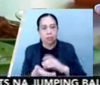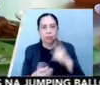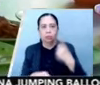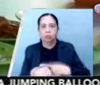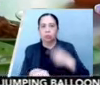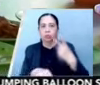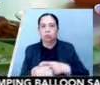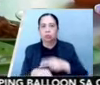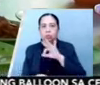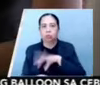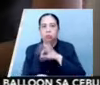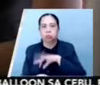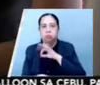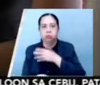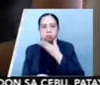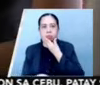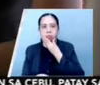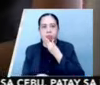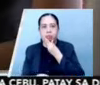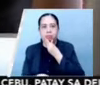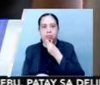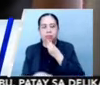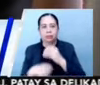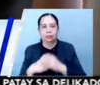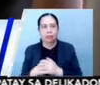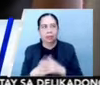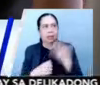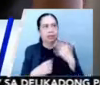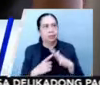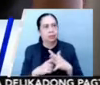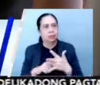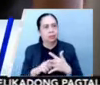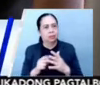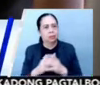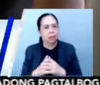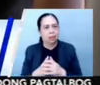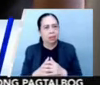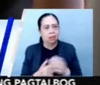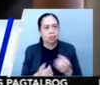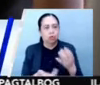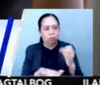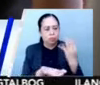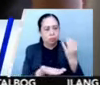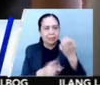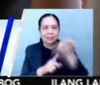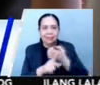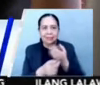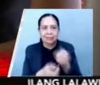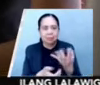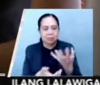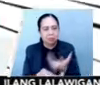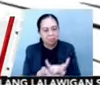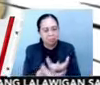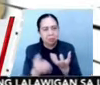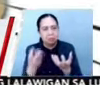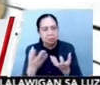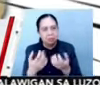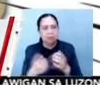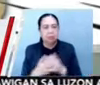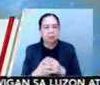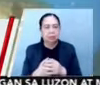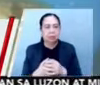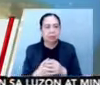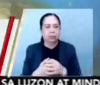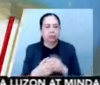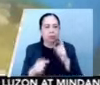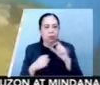ng kanyang lugawan. Nag-upisa lang po ito sa 15-15. Ano po yun? 50 na plato, 50 na baso. Dahil sa lugaw